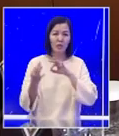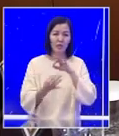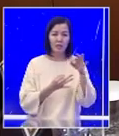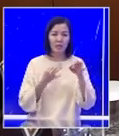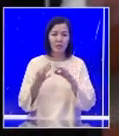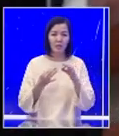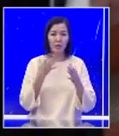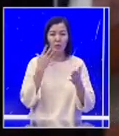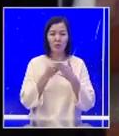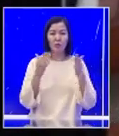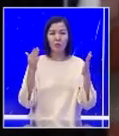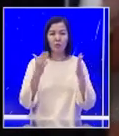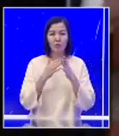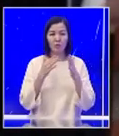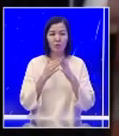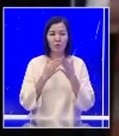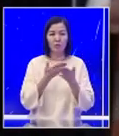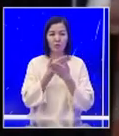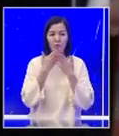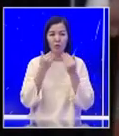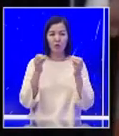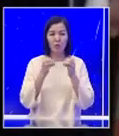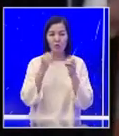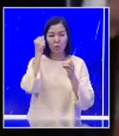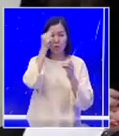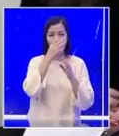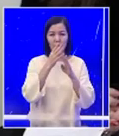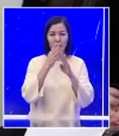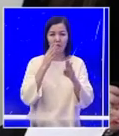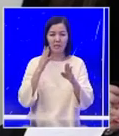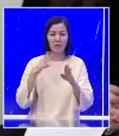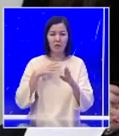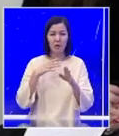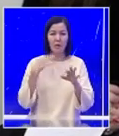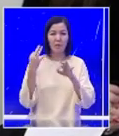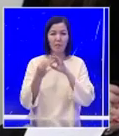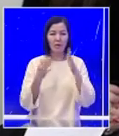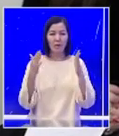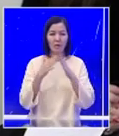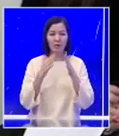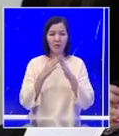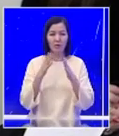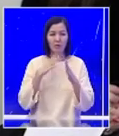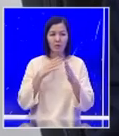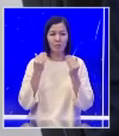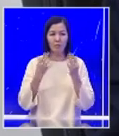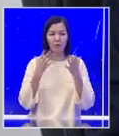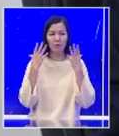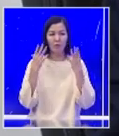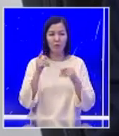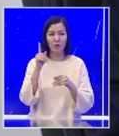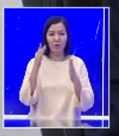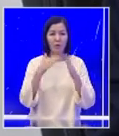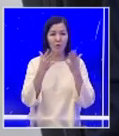екеуде өз үйінің қадырын бір кісідей біледі. 10 жылға жоқ кезекте тұрған балалар үйінде тәрбиеленсе де әлі күнге пәтер ала